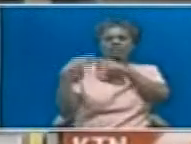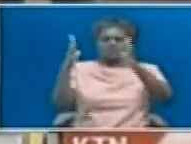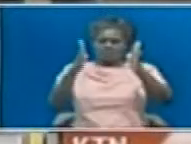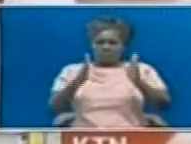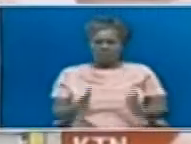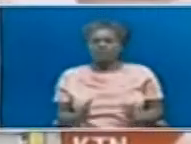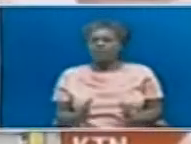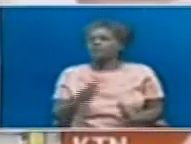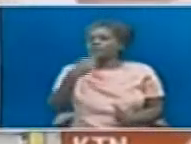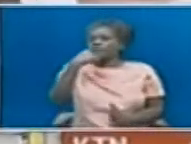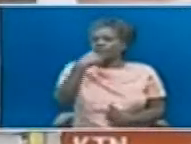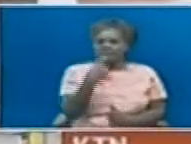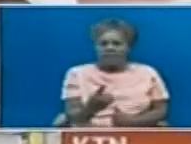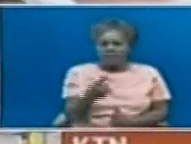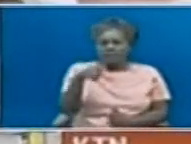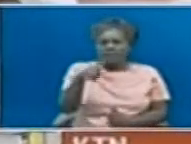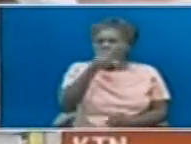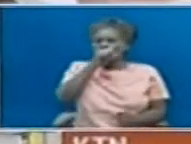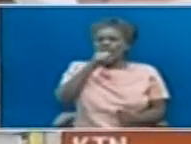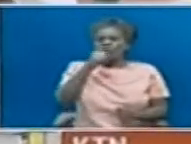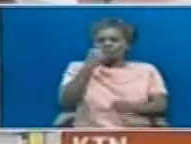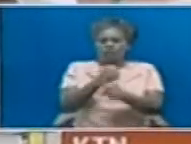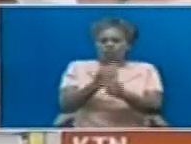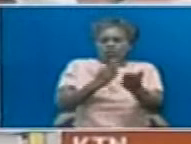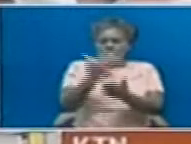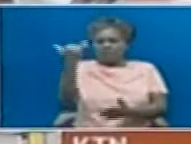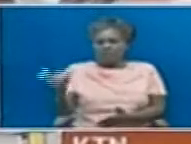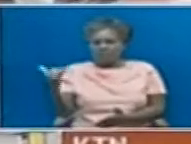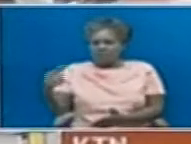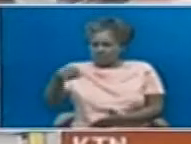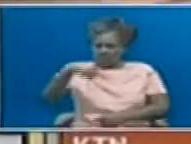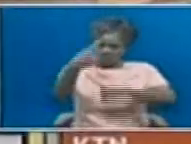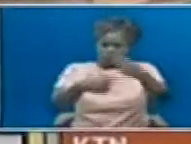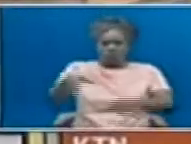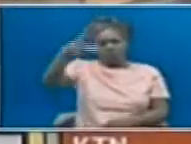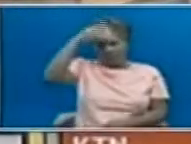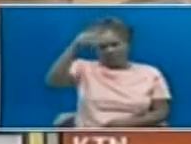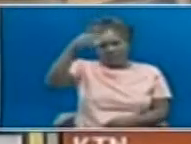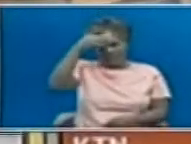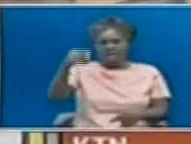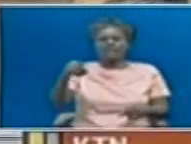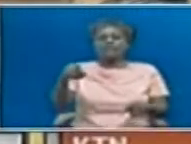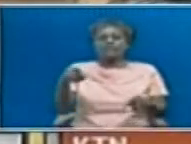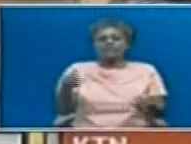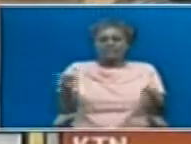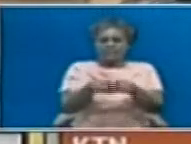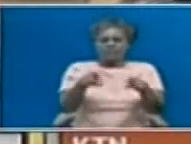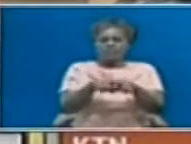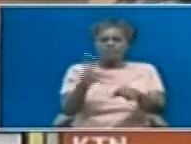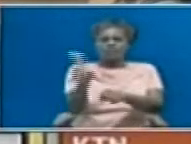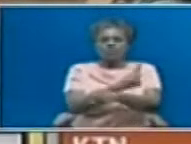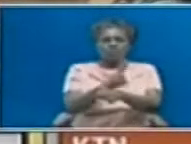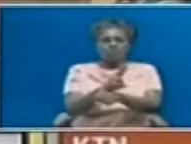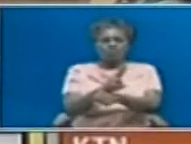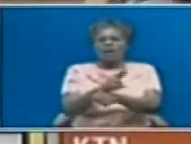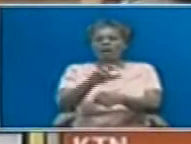Mathew Kithyaka amesema kuwa wamehakikisha wanafunzi wao wanaendelea na masomo kwa kuwatumia walimu